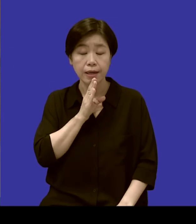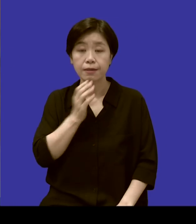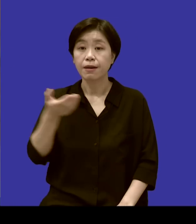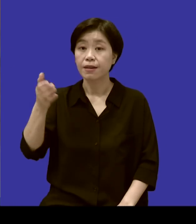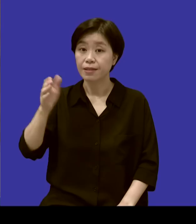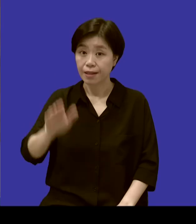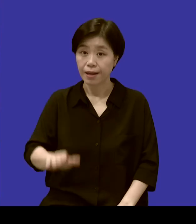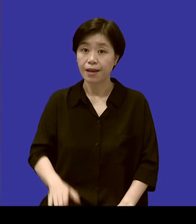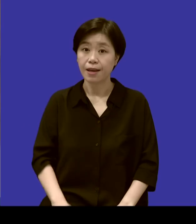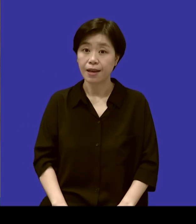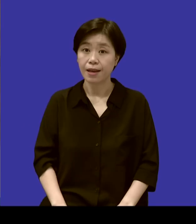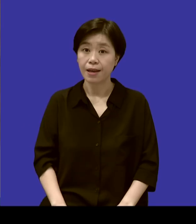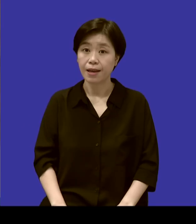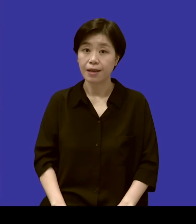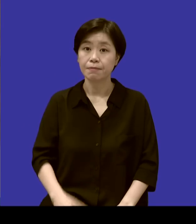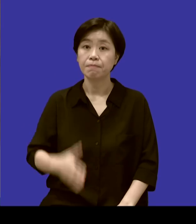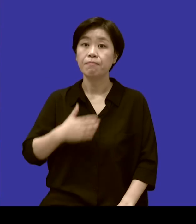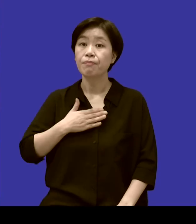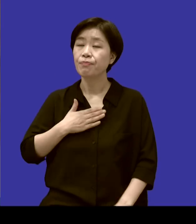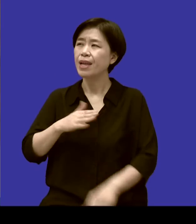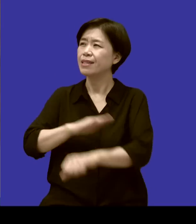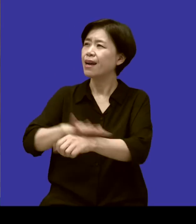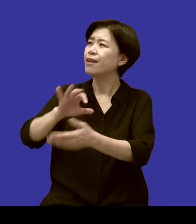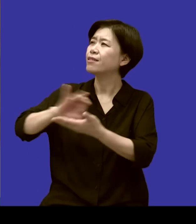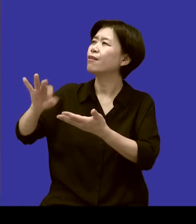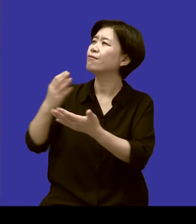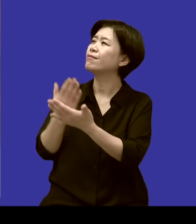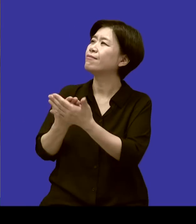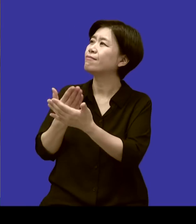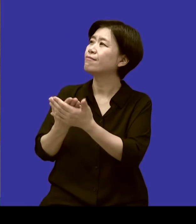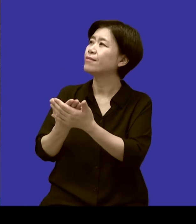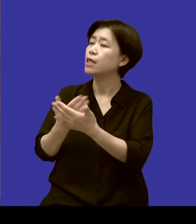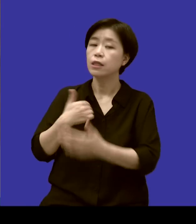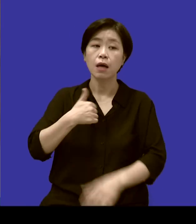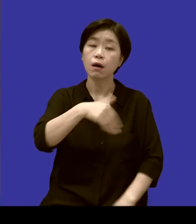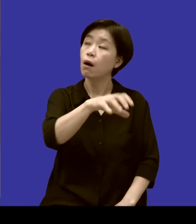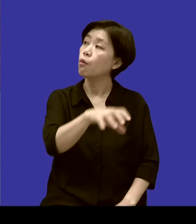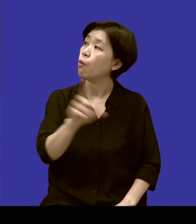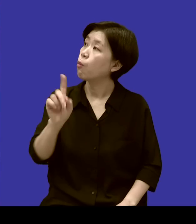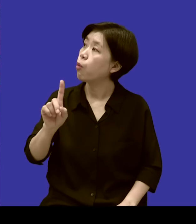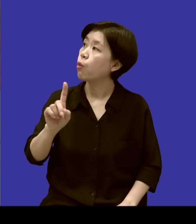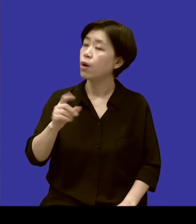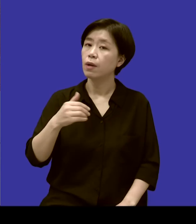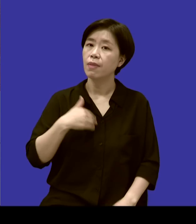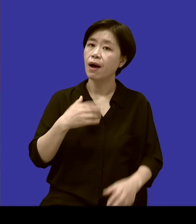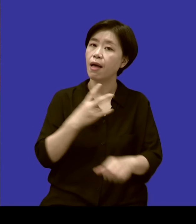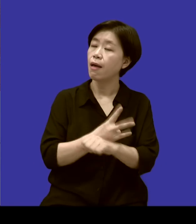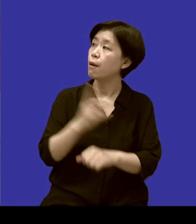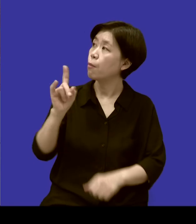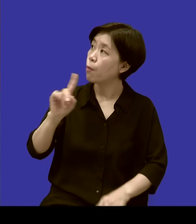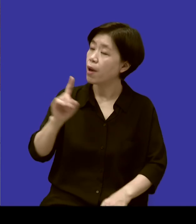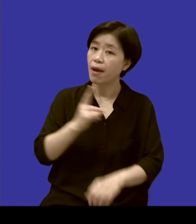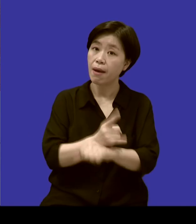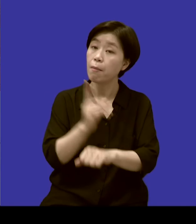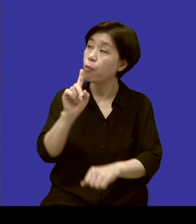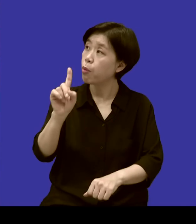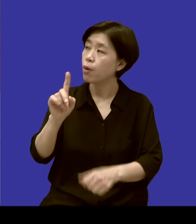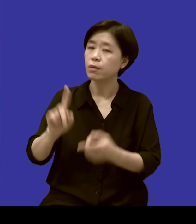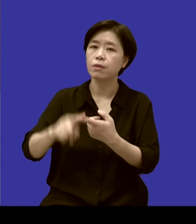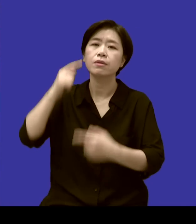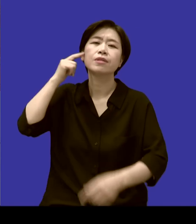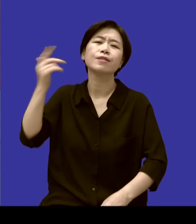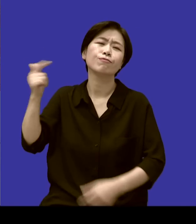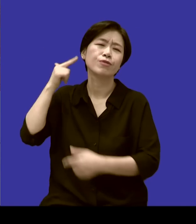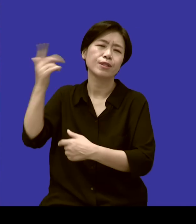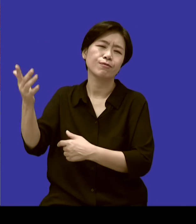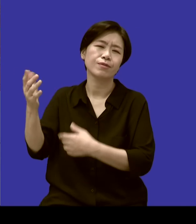하나님 저를 나타낸 자리로 좀 인도해 주세요. 네. 뭐 해야 돼요? 어디로 가야 돼요? 막 이렇게 질문하기 시작하면서 막